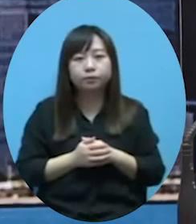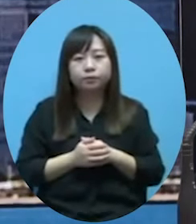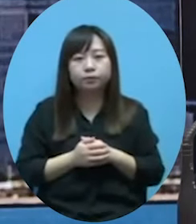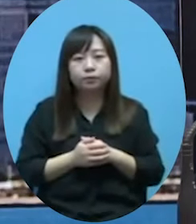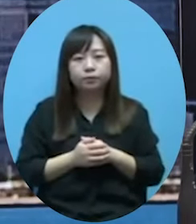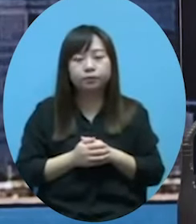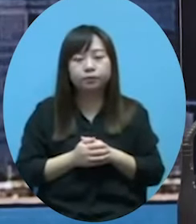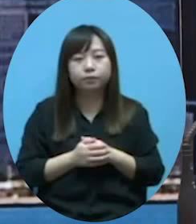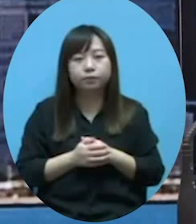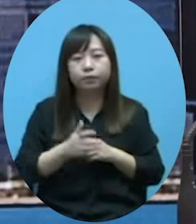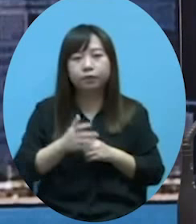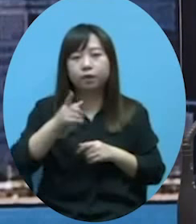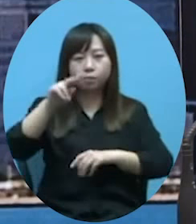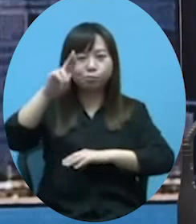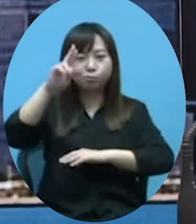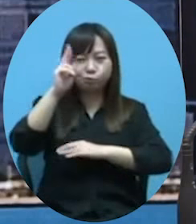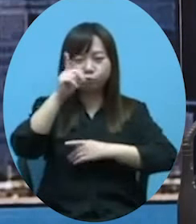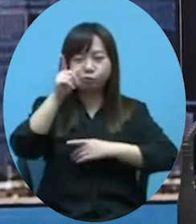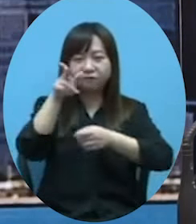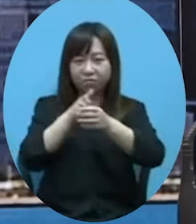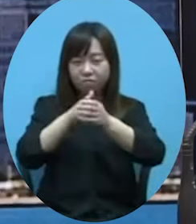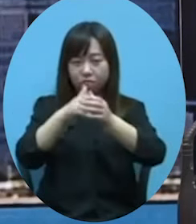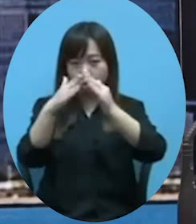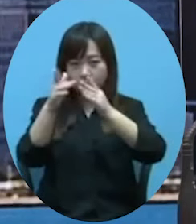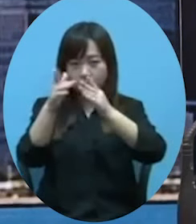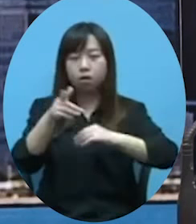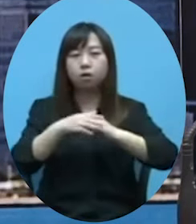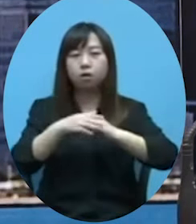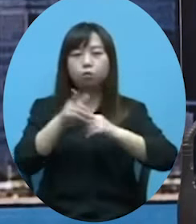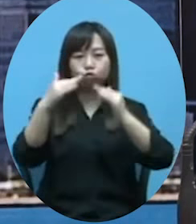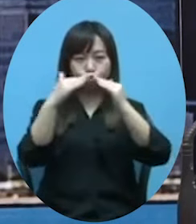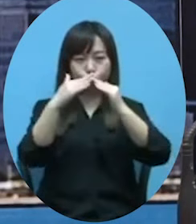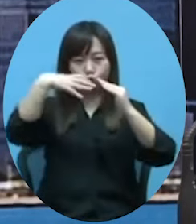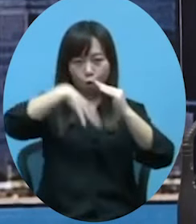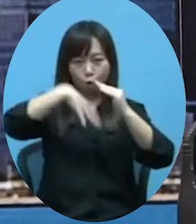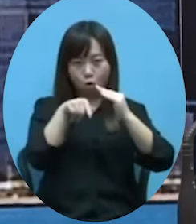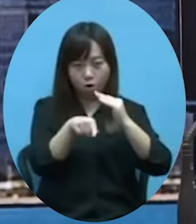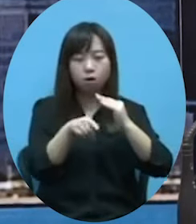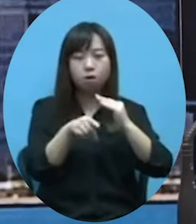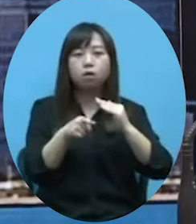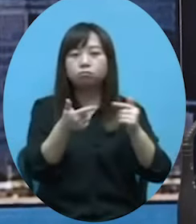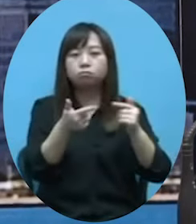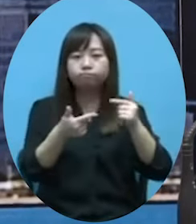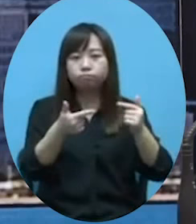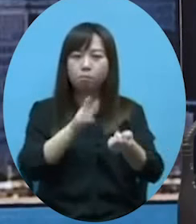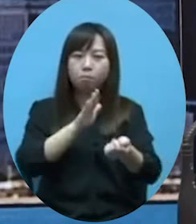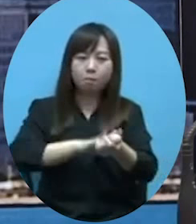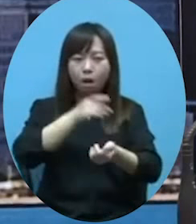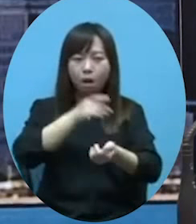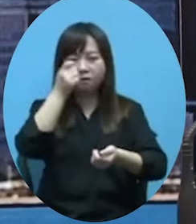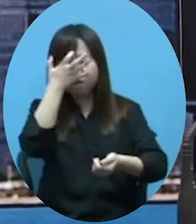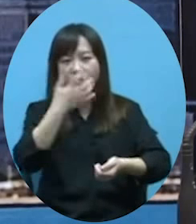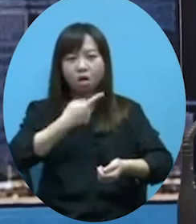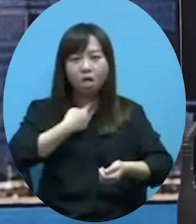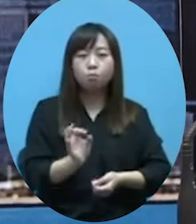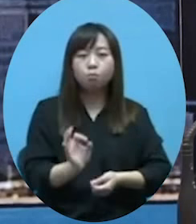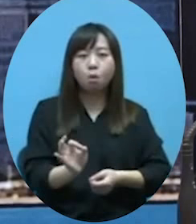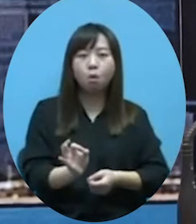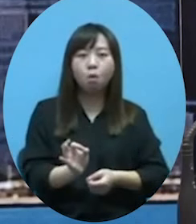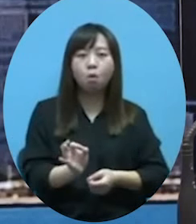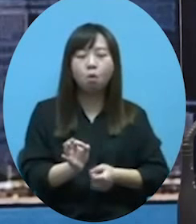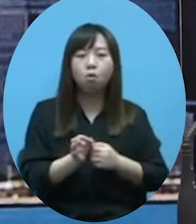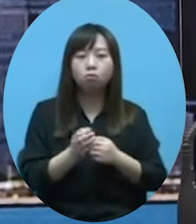那個法師呢他住在那裡但是因為他一直都是沒有病徵的所以我們就